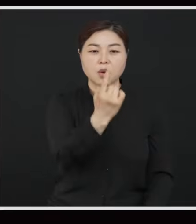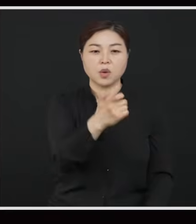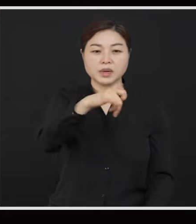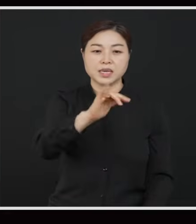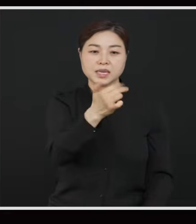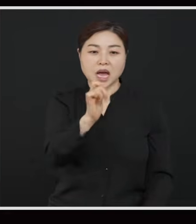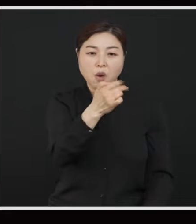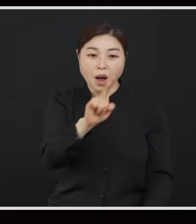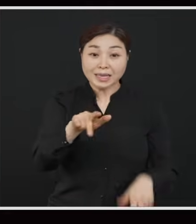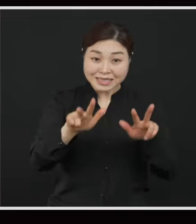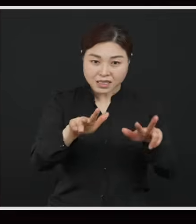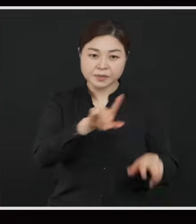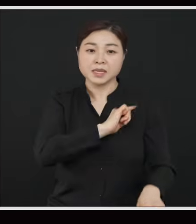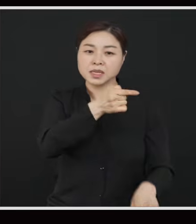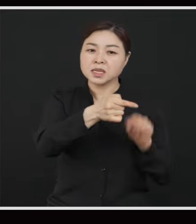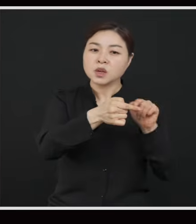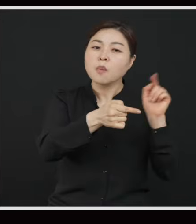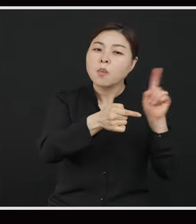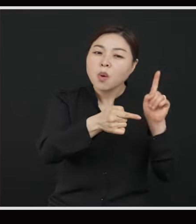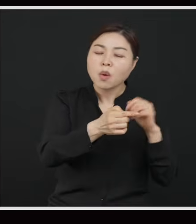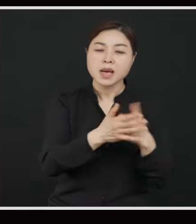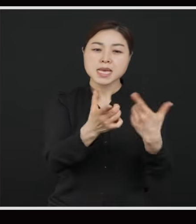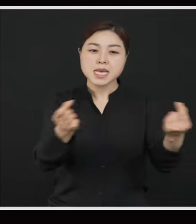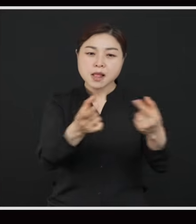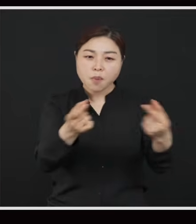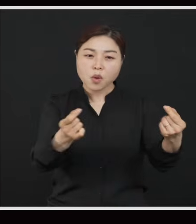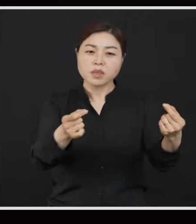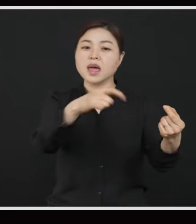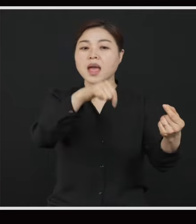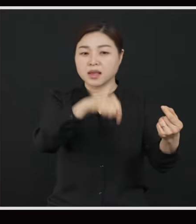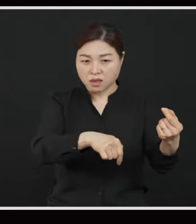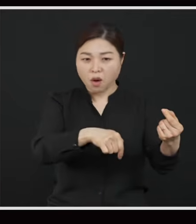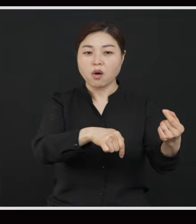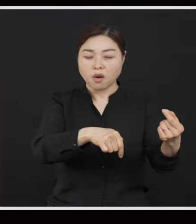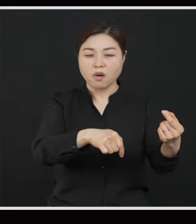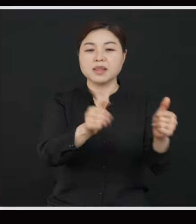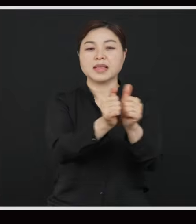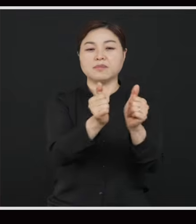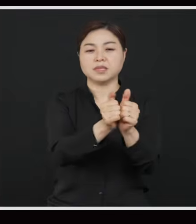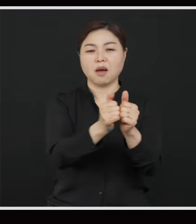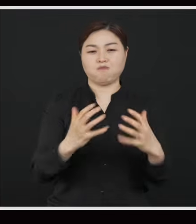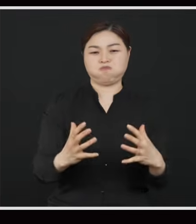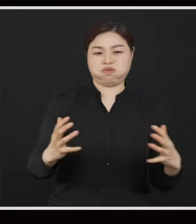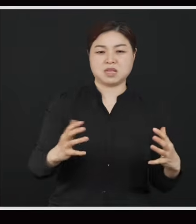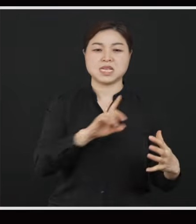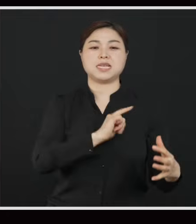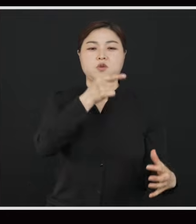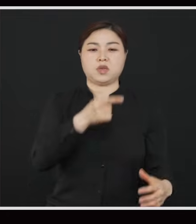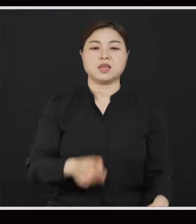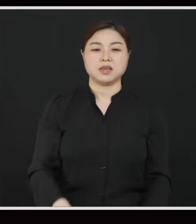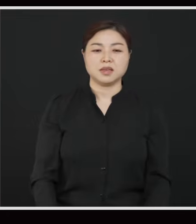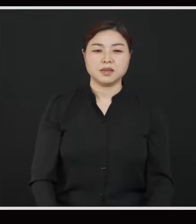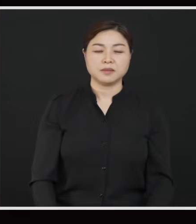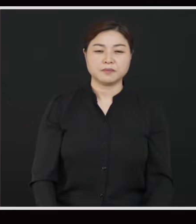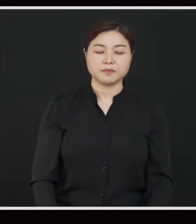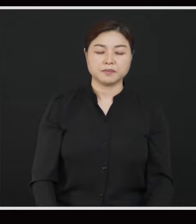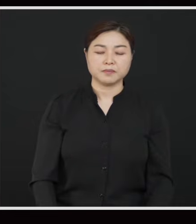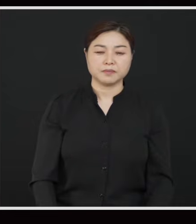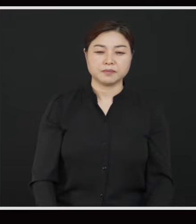하고 있는 게 있습니다. 일본에서 비만율, 남성 비만율이 1등이에요.